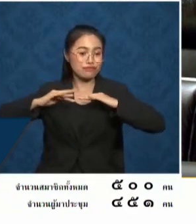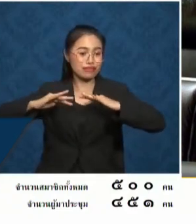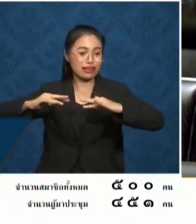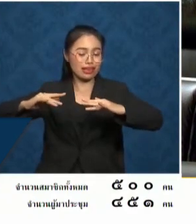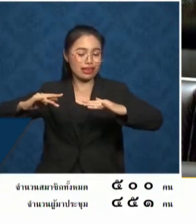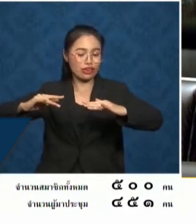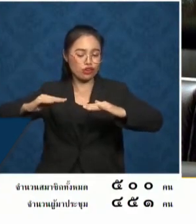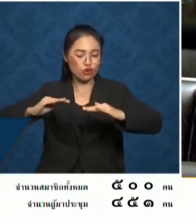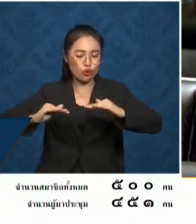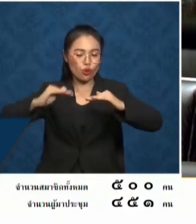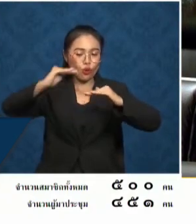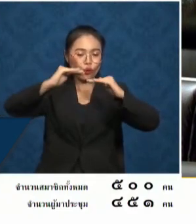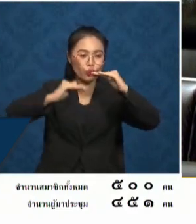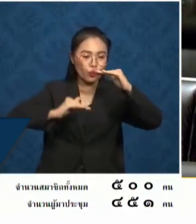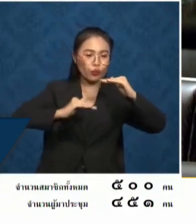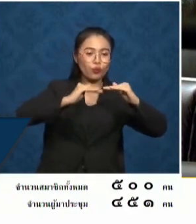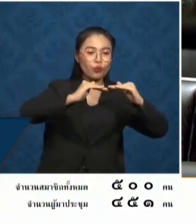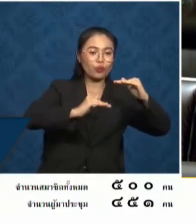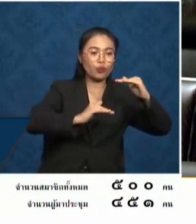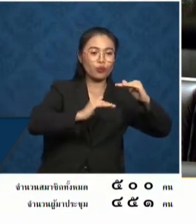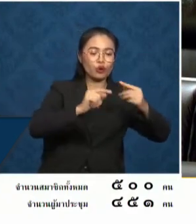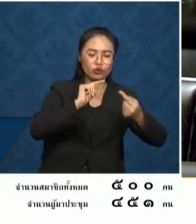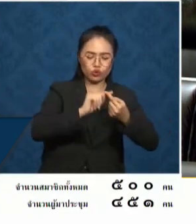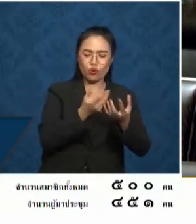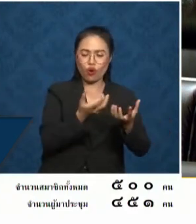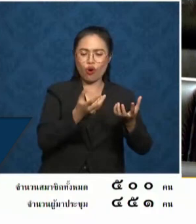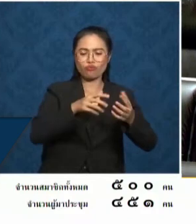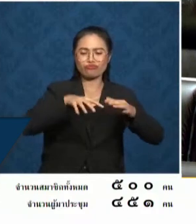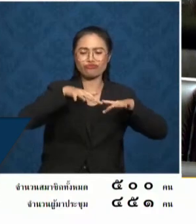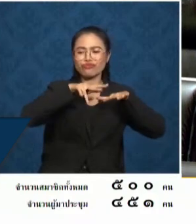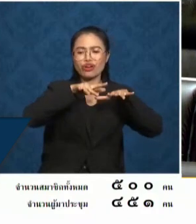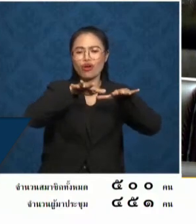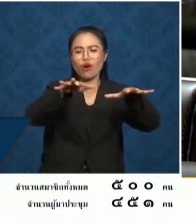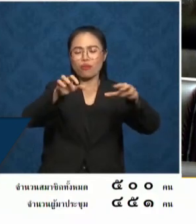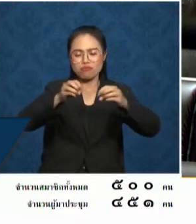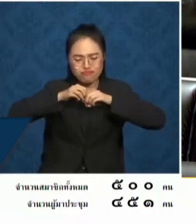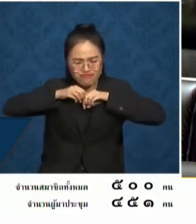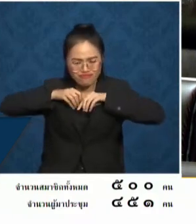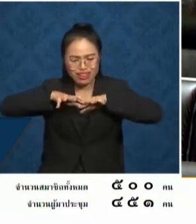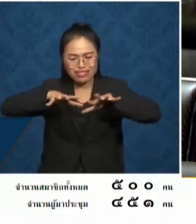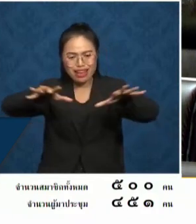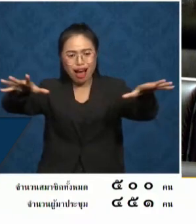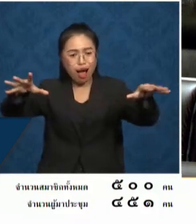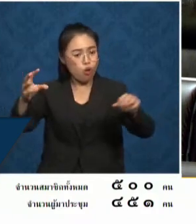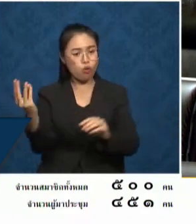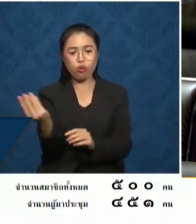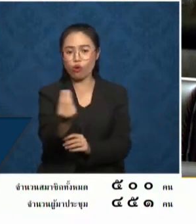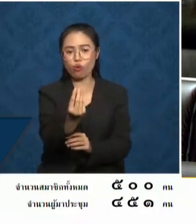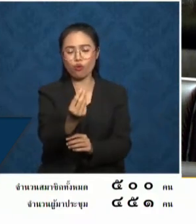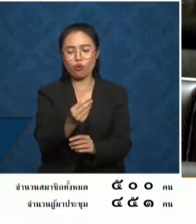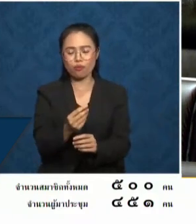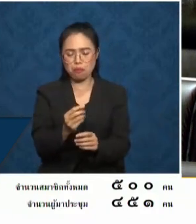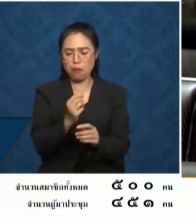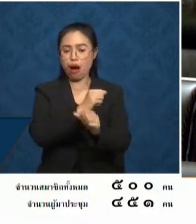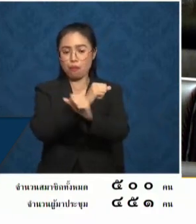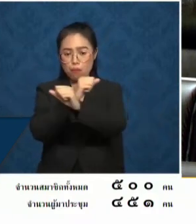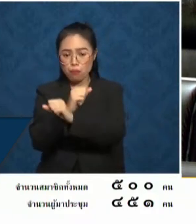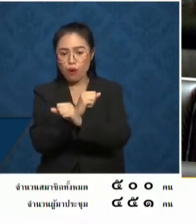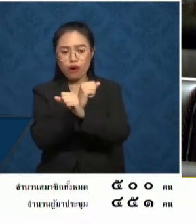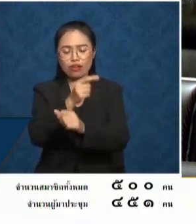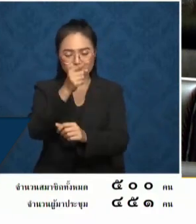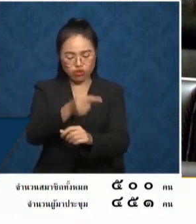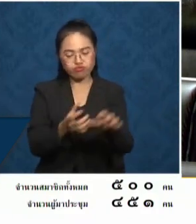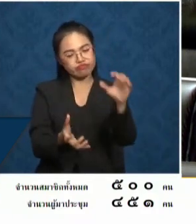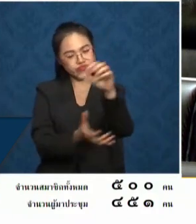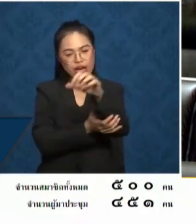ตลอดเวลาทำให้สิ่งต่างๆที่ลอยลงสู่ทะเลแม่น้ำไปได้รวดเร็วคำว่าป้องกันนะครับต้องเป็นข้อ